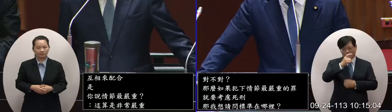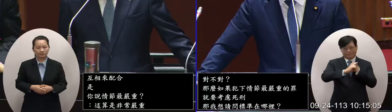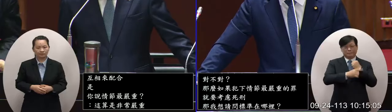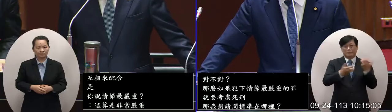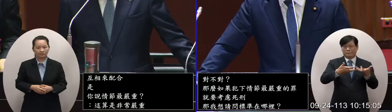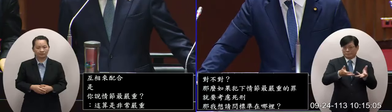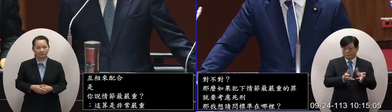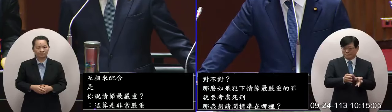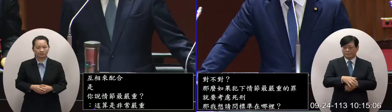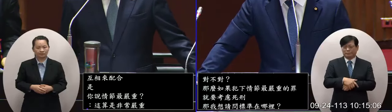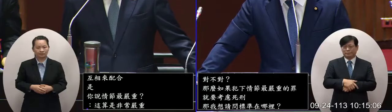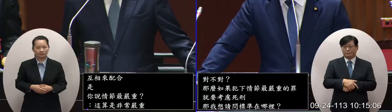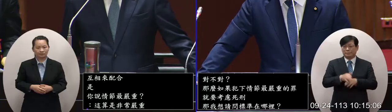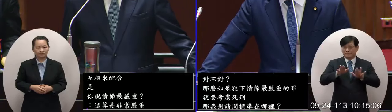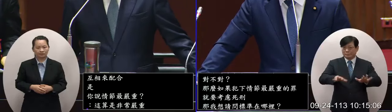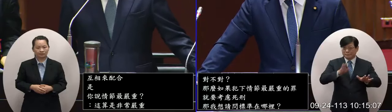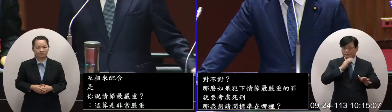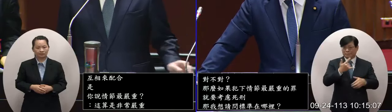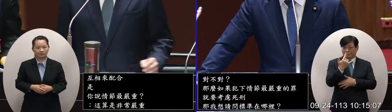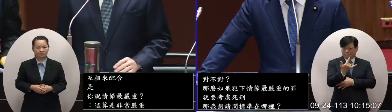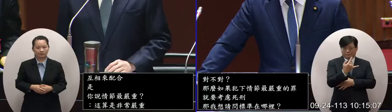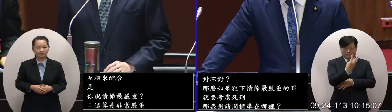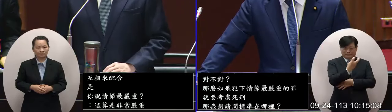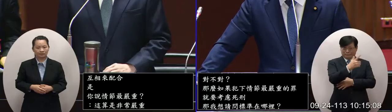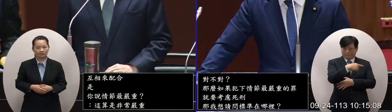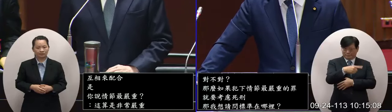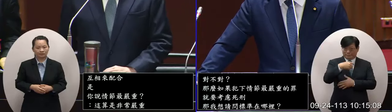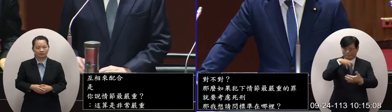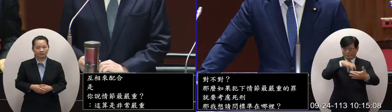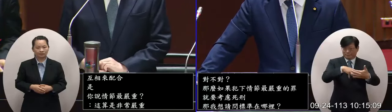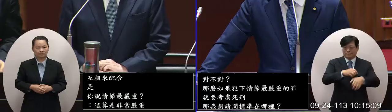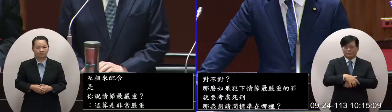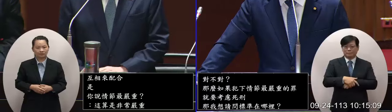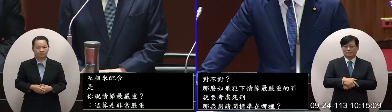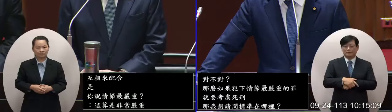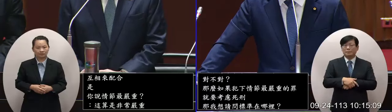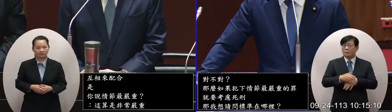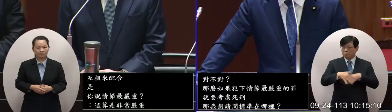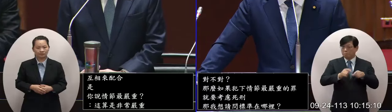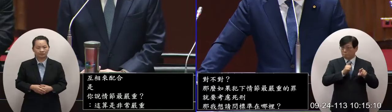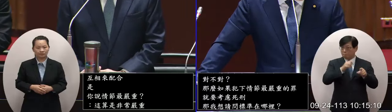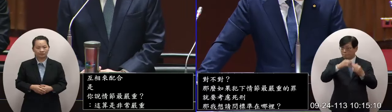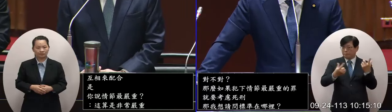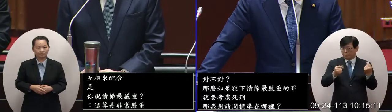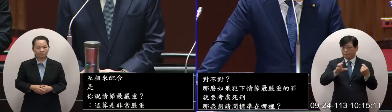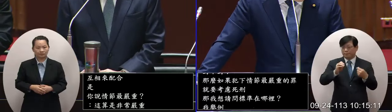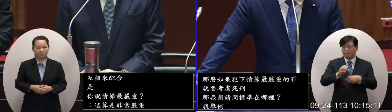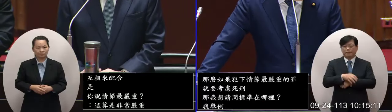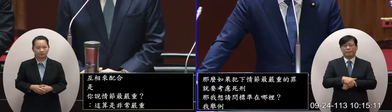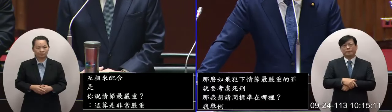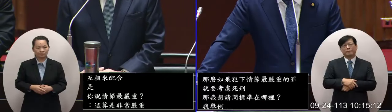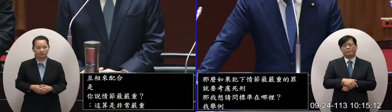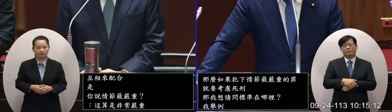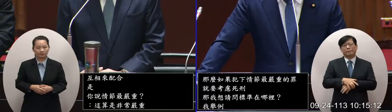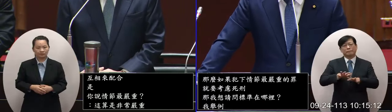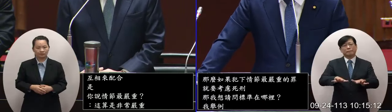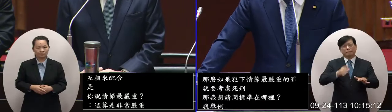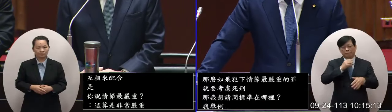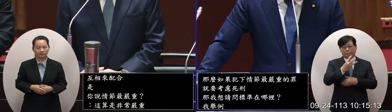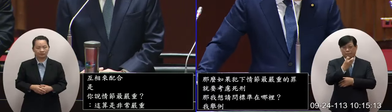接下来对于现在死刑定验的一些死刑犯，你是不是用这个标准去看？我们看